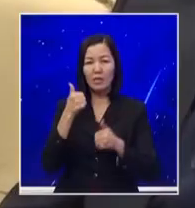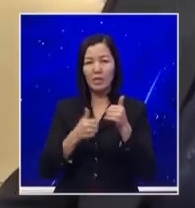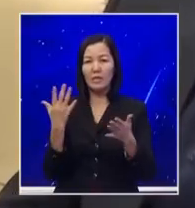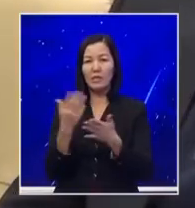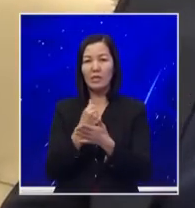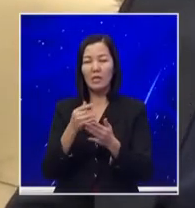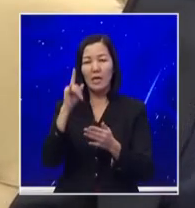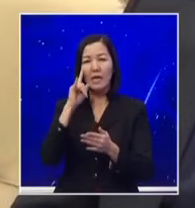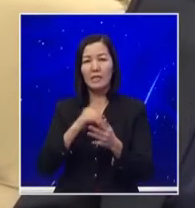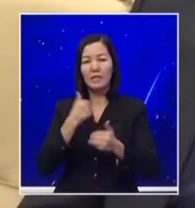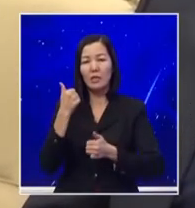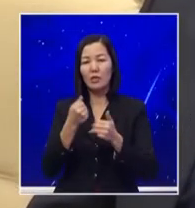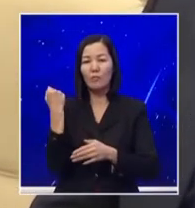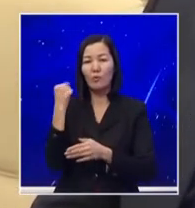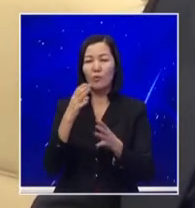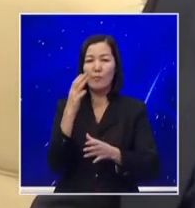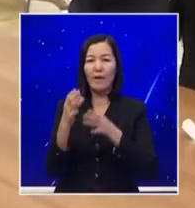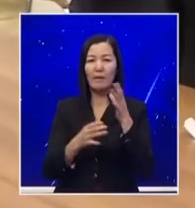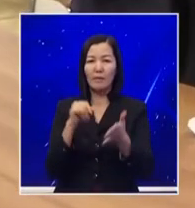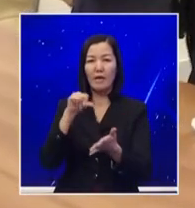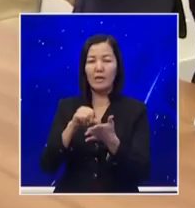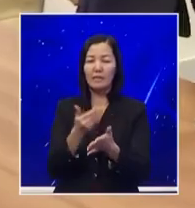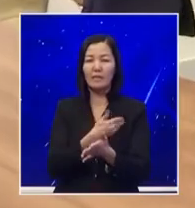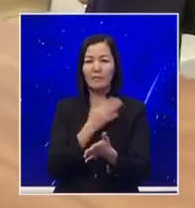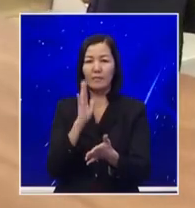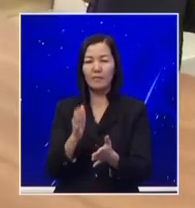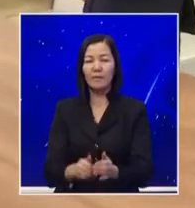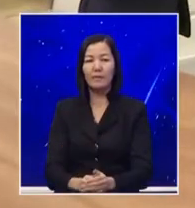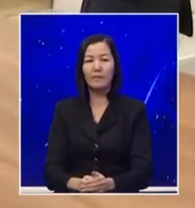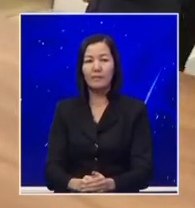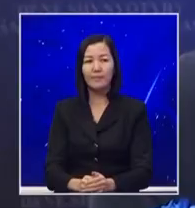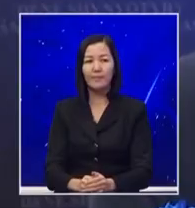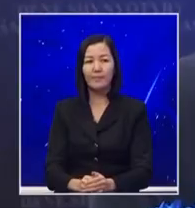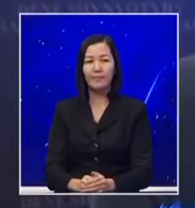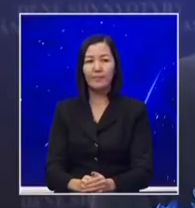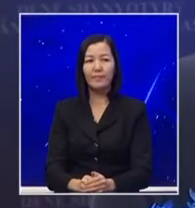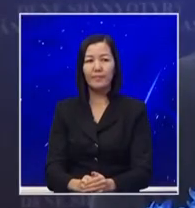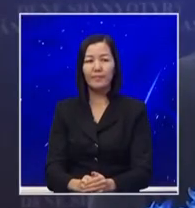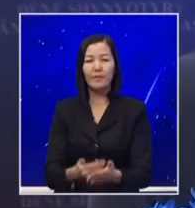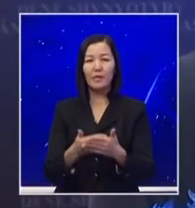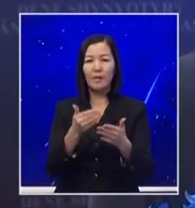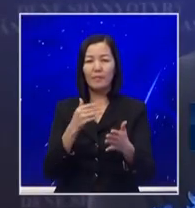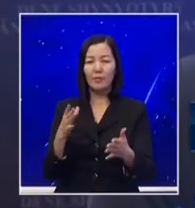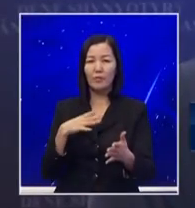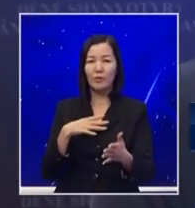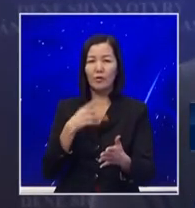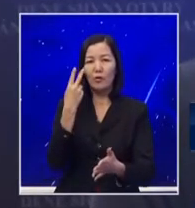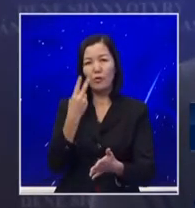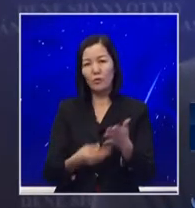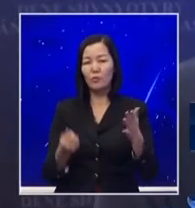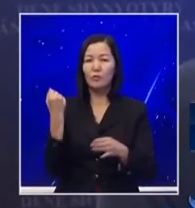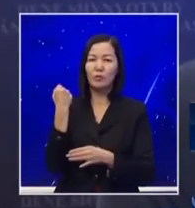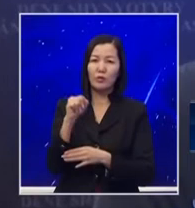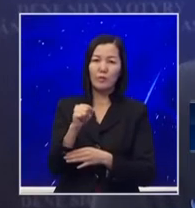Енді Қазақстан чемпионы болып, әлемдік аренада бағымды сынасам дейді 20 жастағы бойжеткен. Бір кезде құлағанда кездер, жеңілгенде